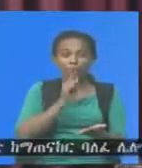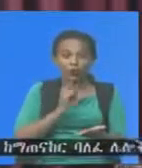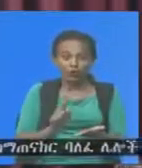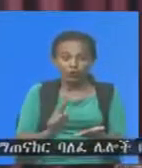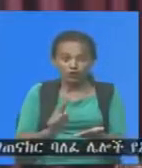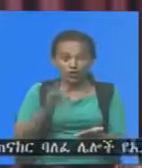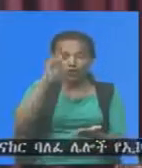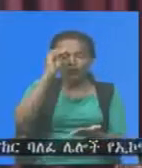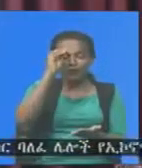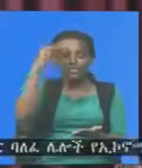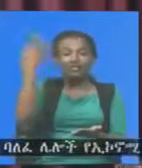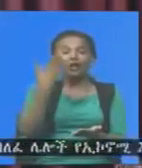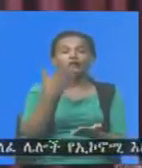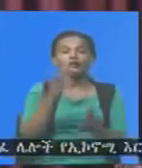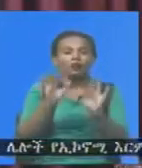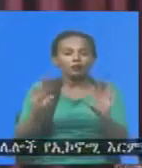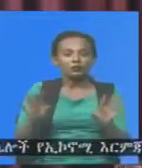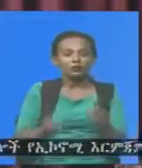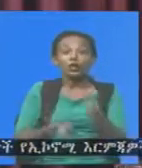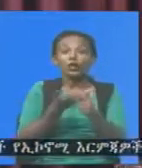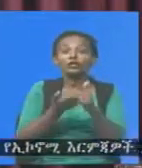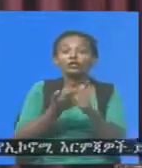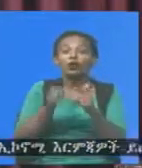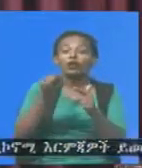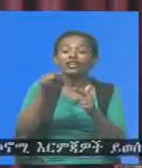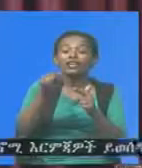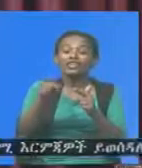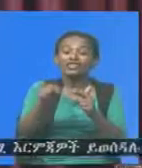መዘንጋት የለበትም እሱ። ሁለተኛው ይሄን ስፔሲፊክ